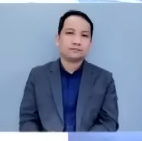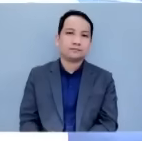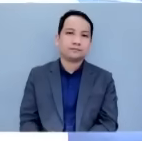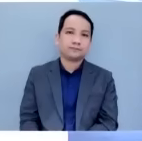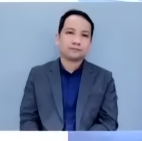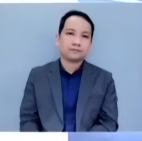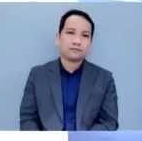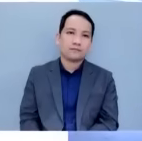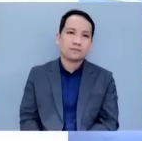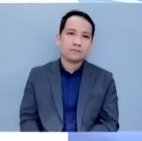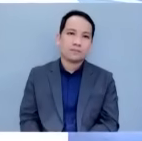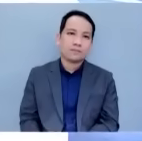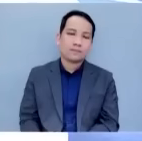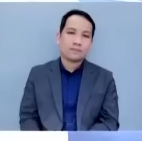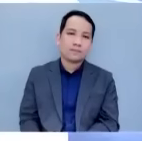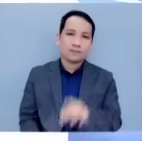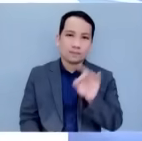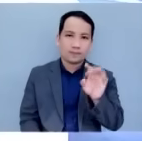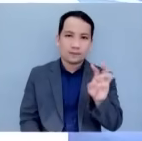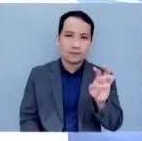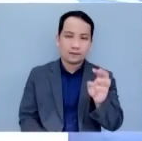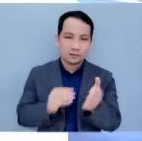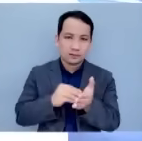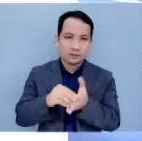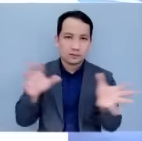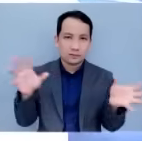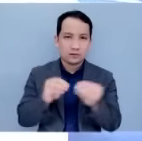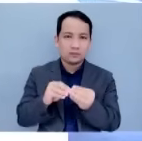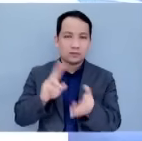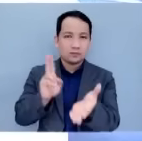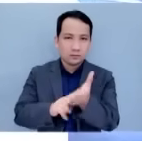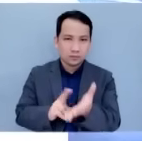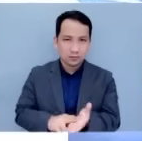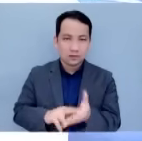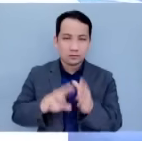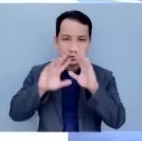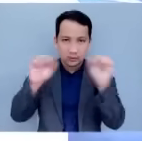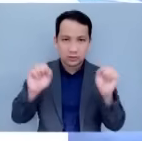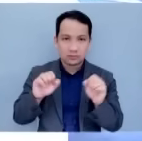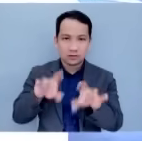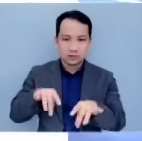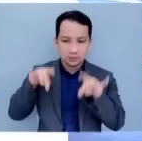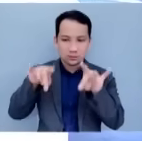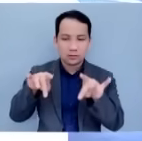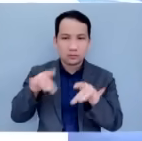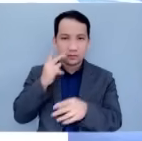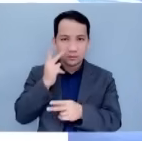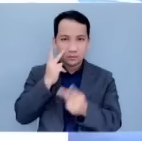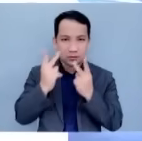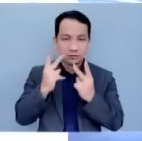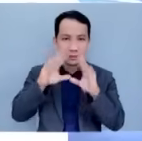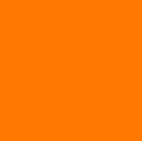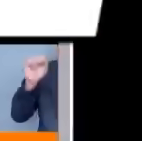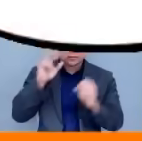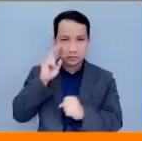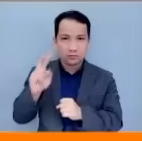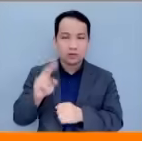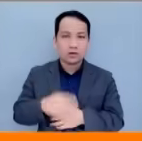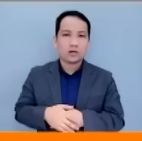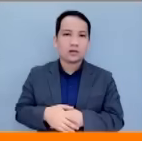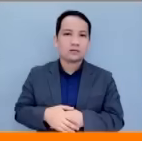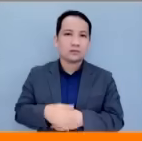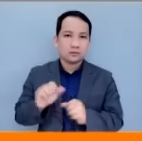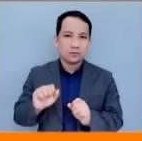86 billion pesos na halaga ng investments ang pinirmahan ng Pilipinas sa Australia sa pagbisita doon ni Pangulong Marcos. At live mula